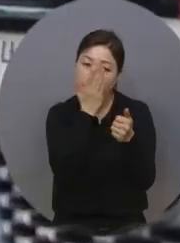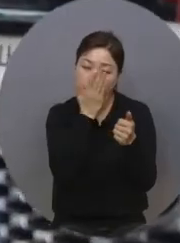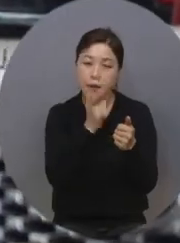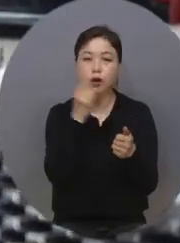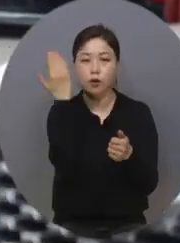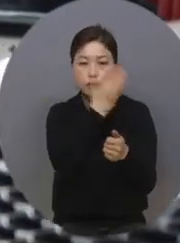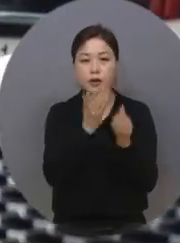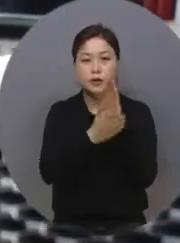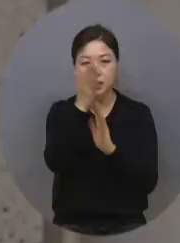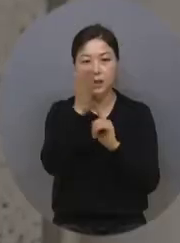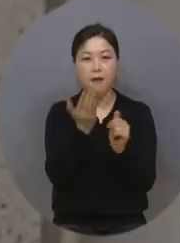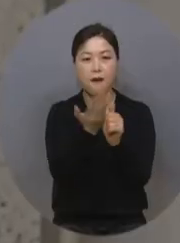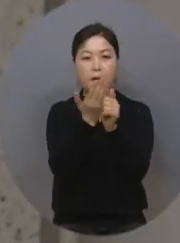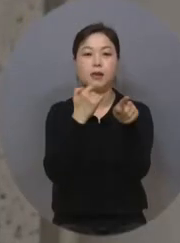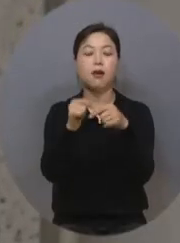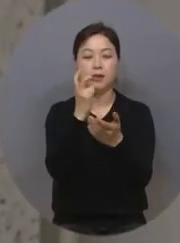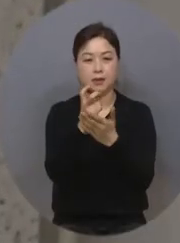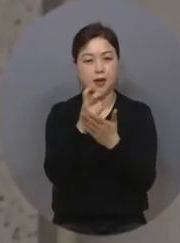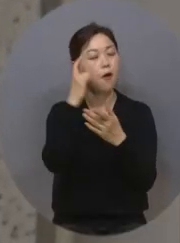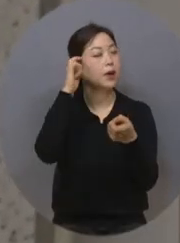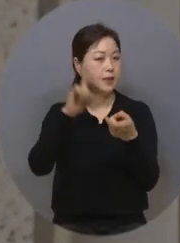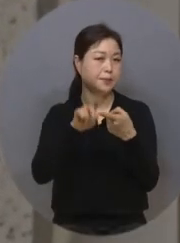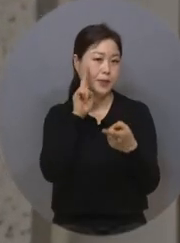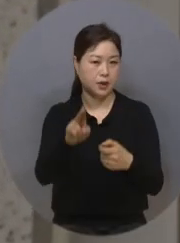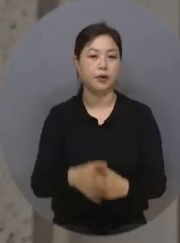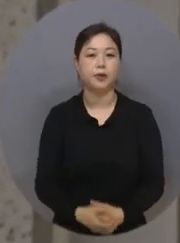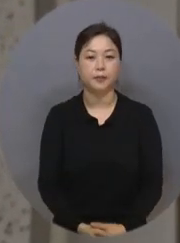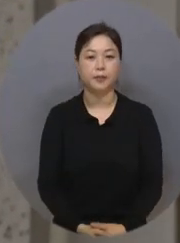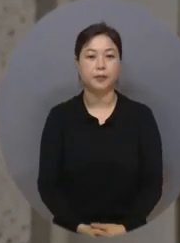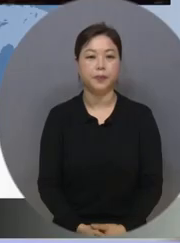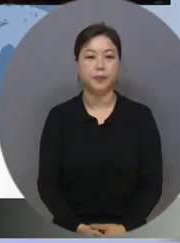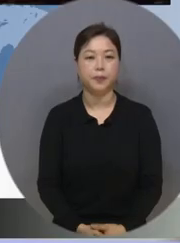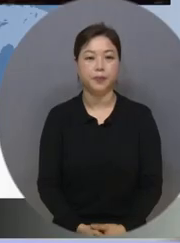주목됩니다. 복지TV 뉴스 황현재입니다.